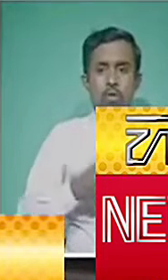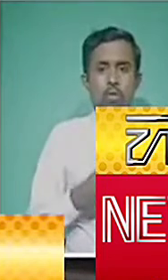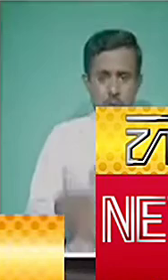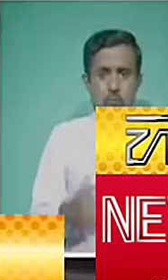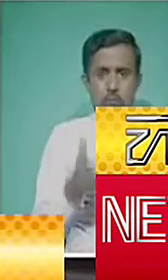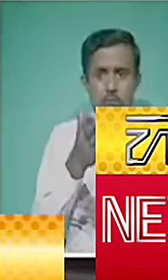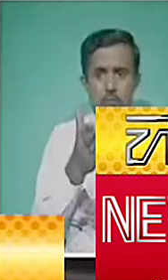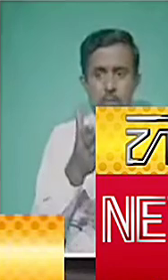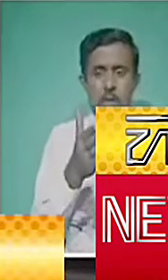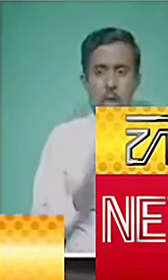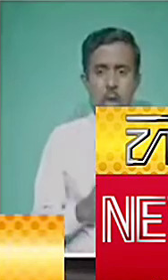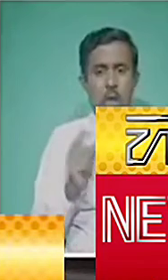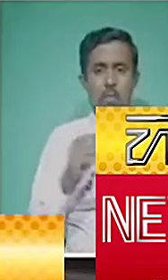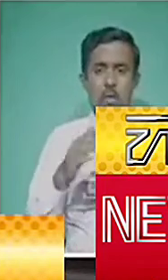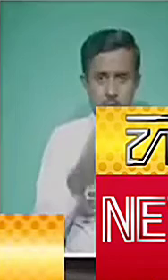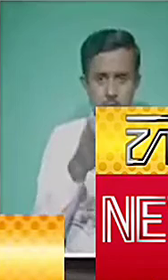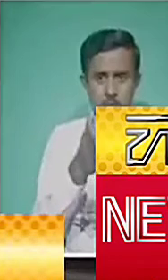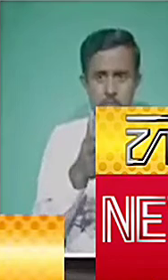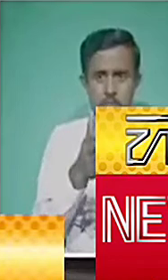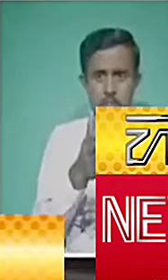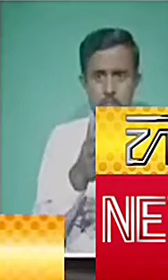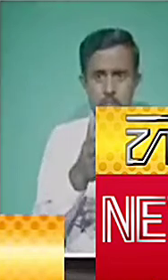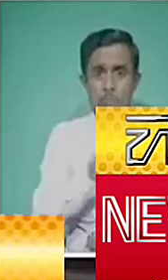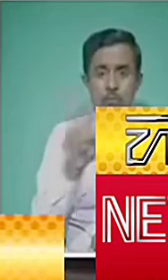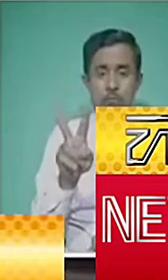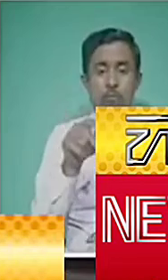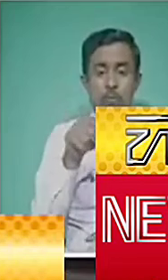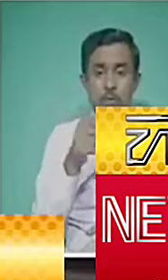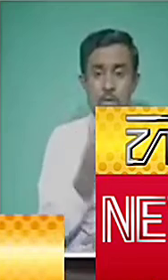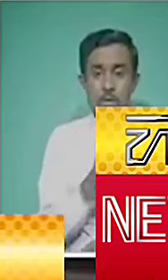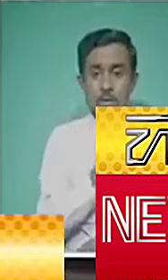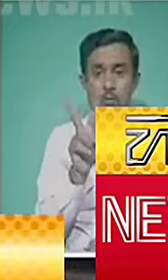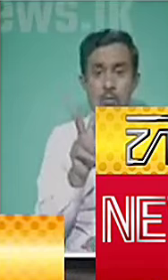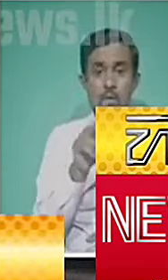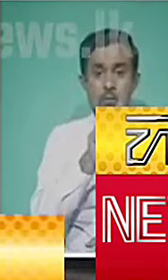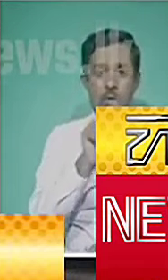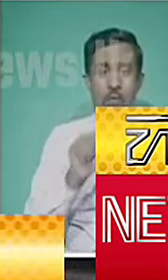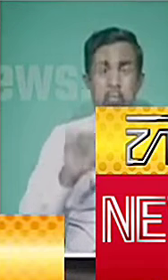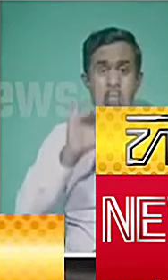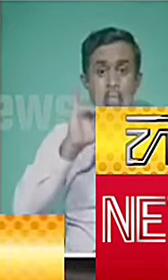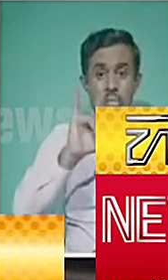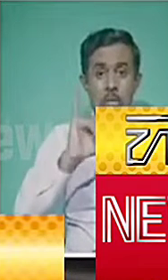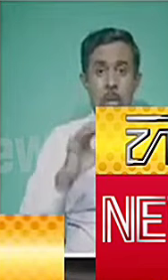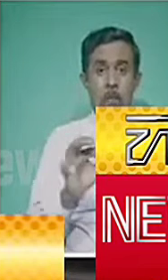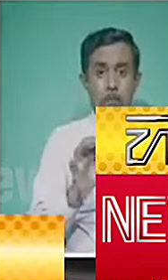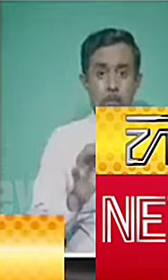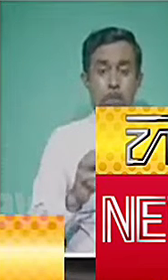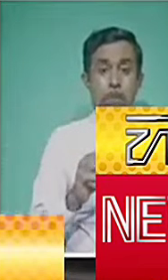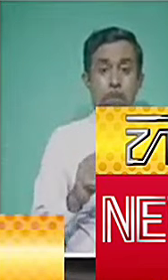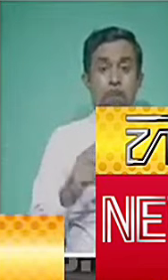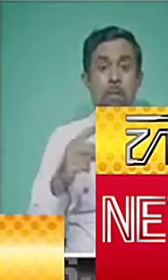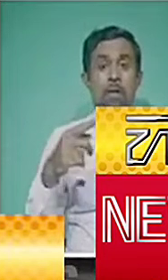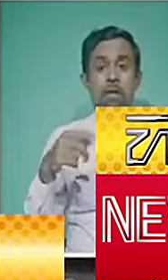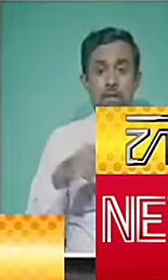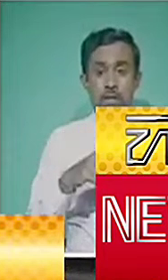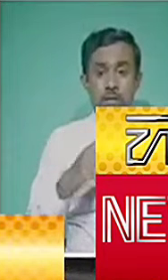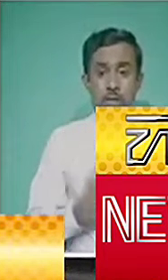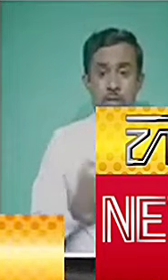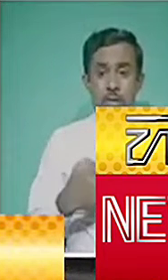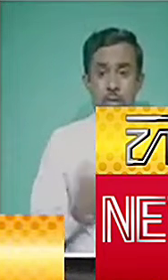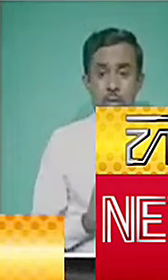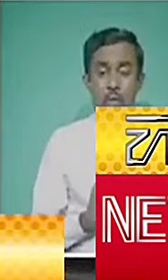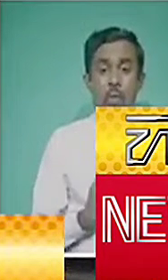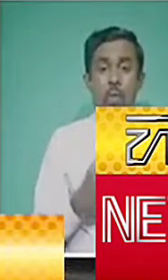හිටිය ඔබතුමාලත් ඇමතිකම් දැරුවා ඔබතුමාලත්. ඒක හින්දා වග කියන්න. එදා 1.6 බිලියන් යුරෝස් වලට තමයි ග්‍රීසිය